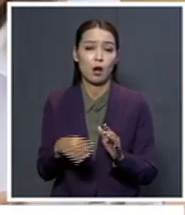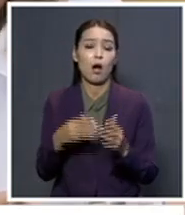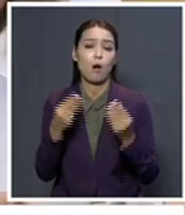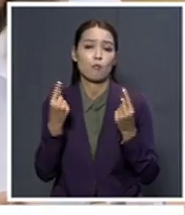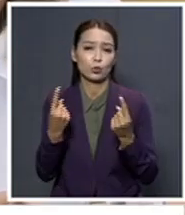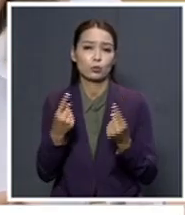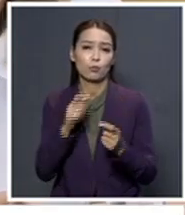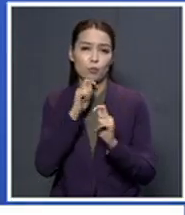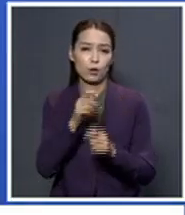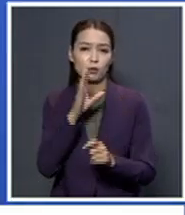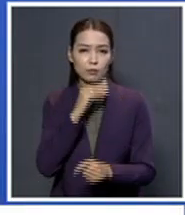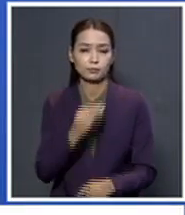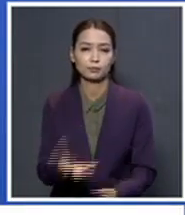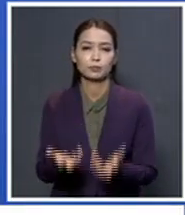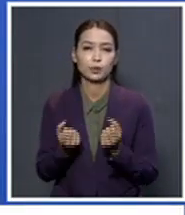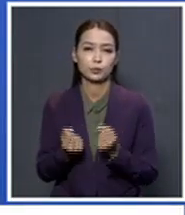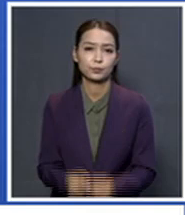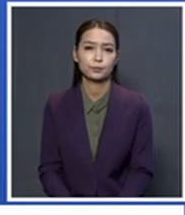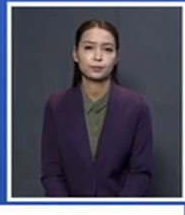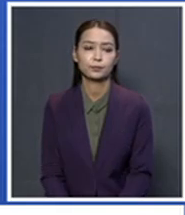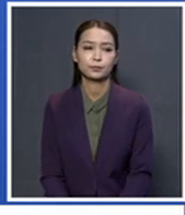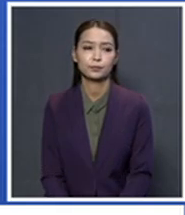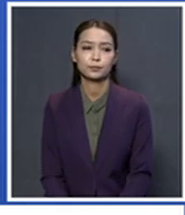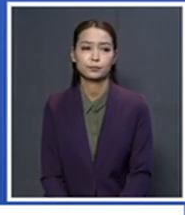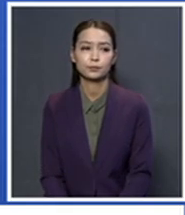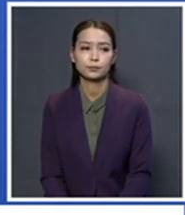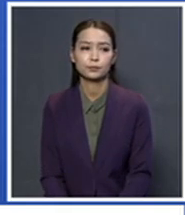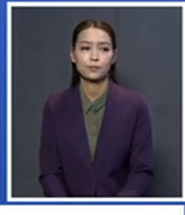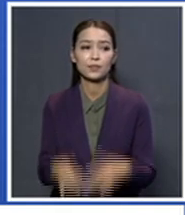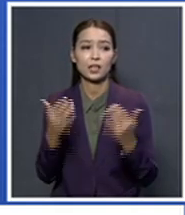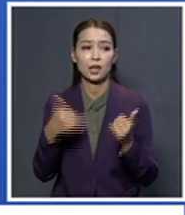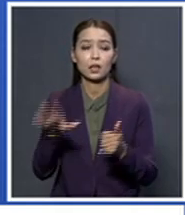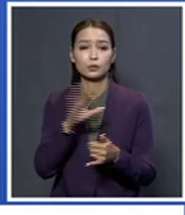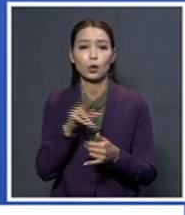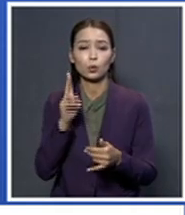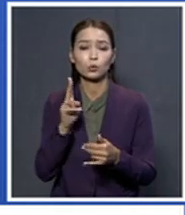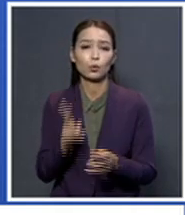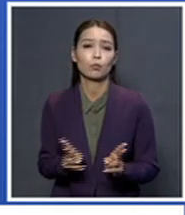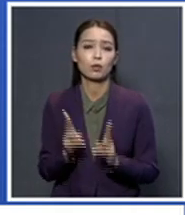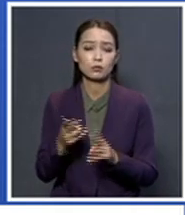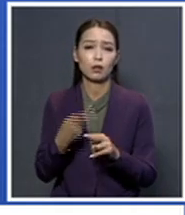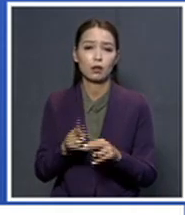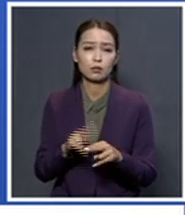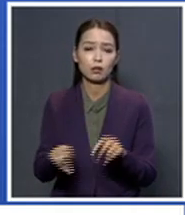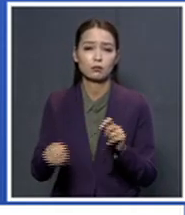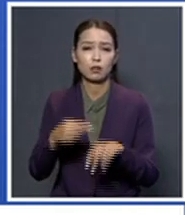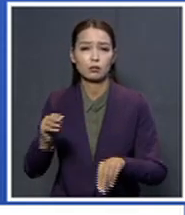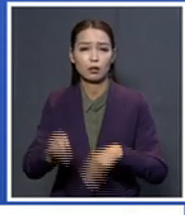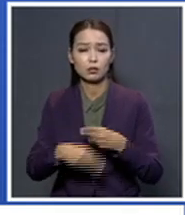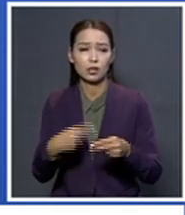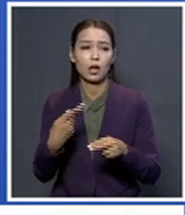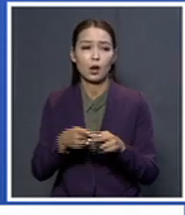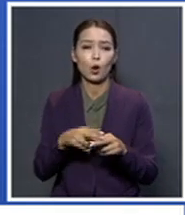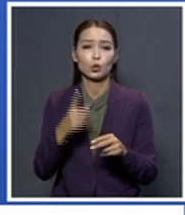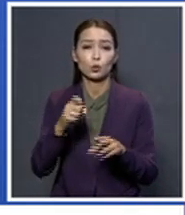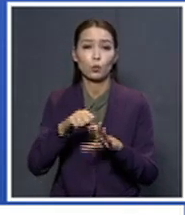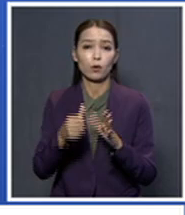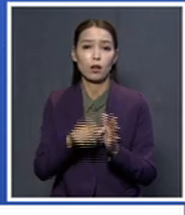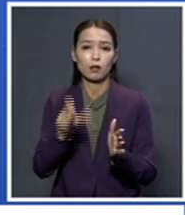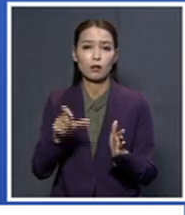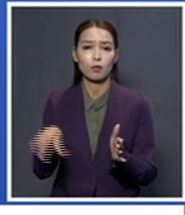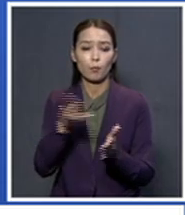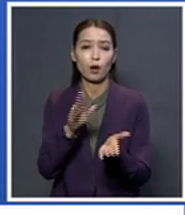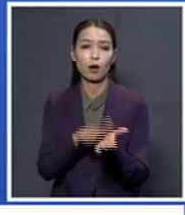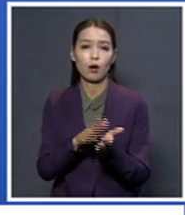алады. Биылғы жылы сыбайлас жемқорлық құқық бұзушылық туралы хабарлаған 116 азамат марапатталды. Оның